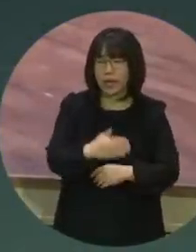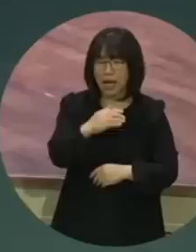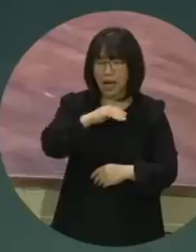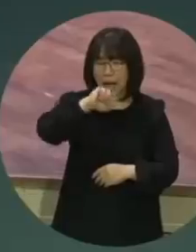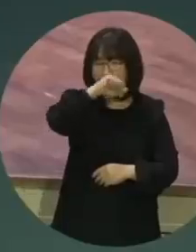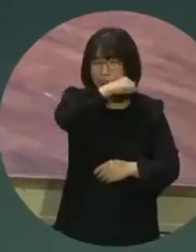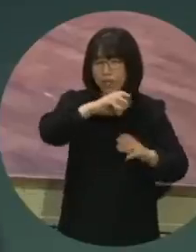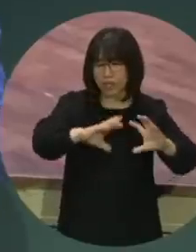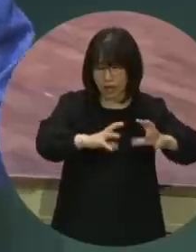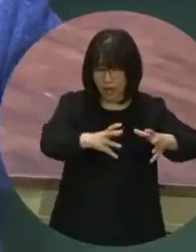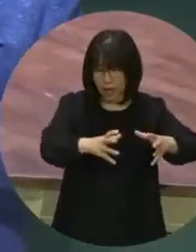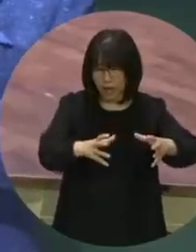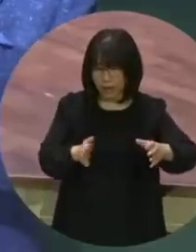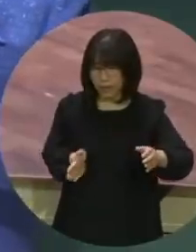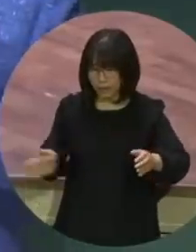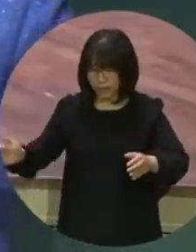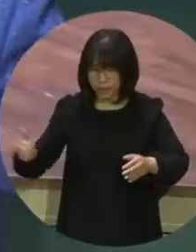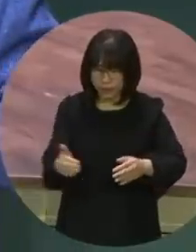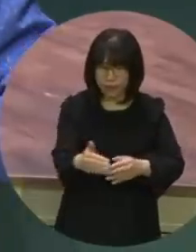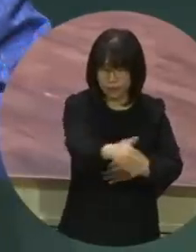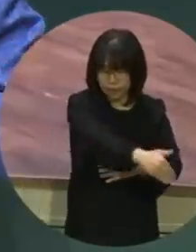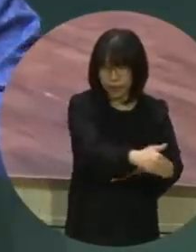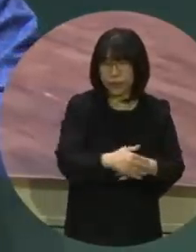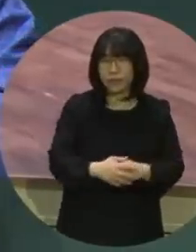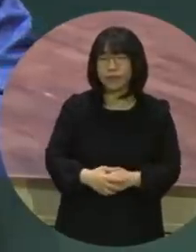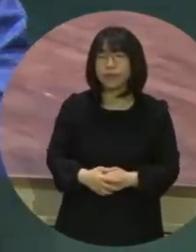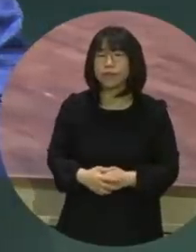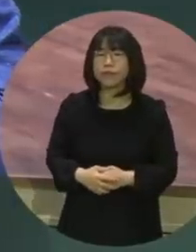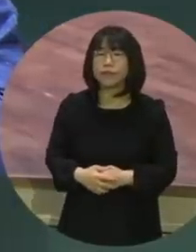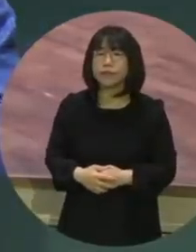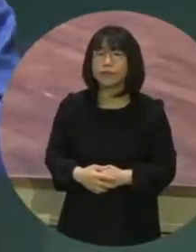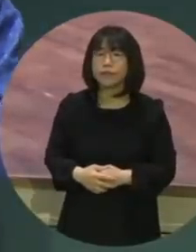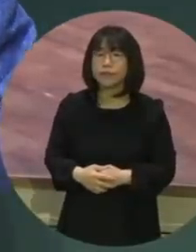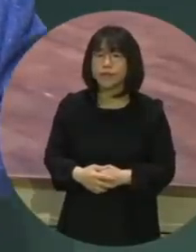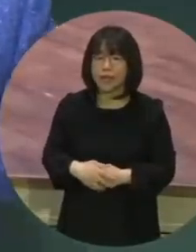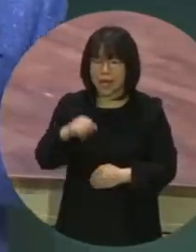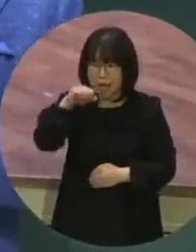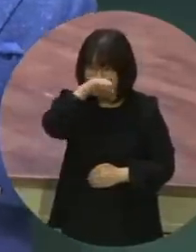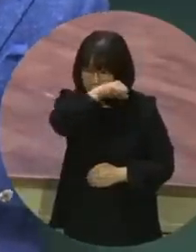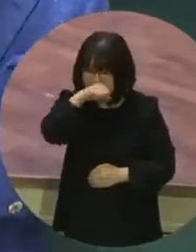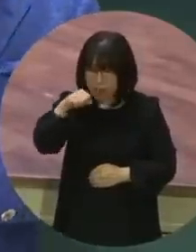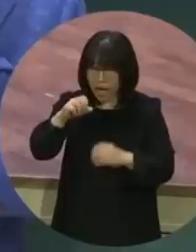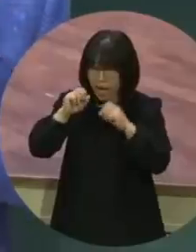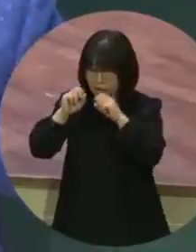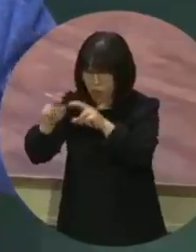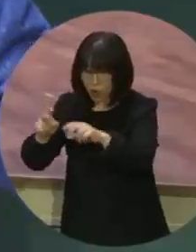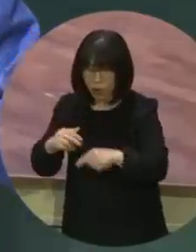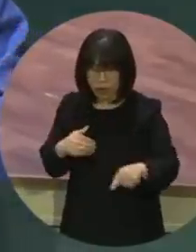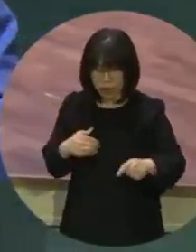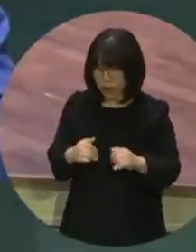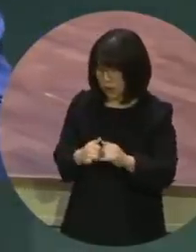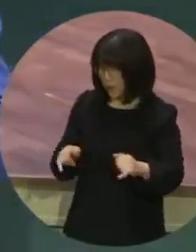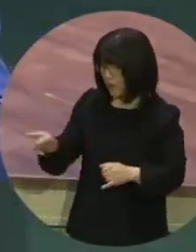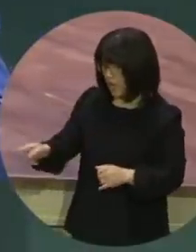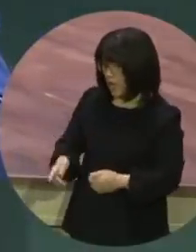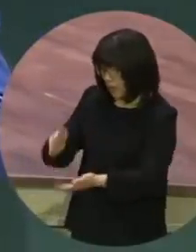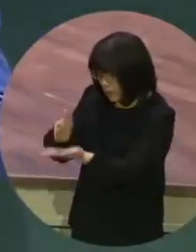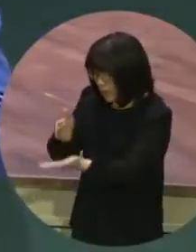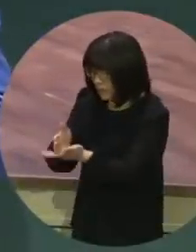아프리카로 가는 거예요. 아프리카로 그렇게 간다 할 때, 사람들은 뭐라 그러냐. 그만하면 되지